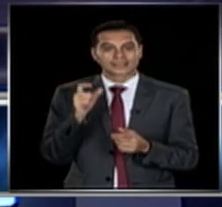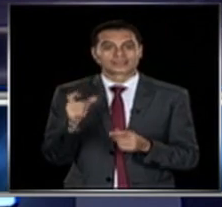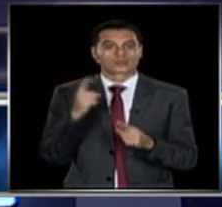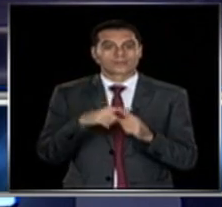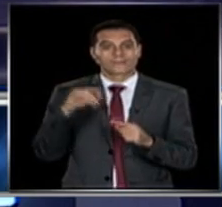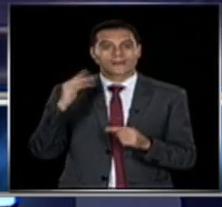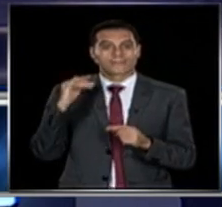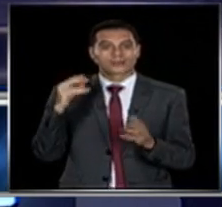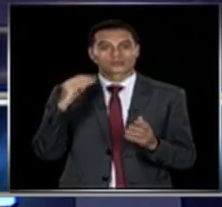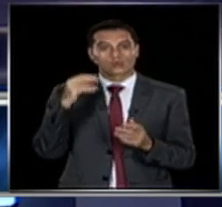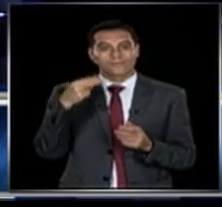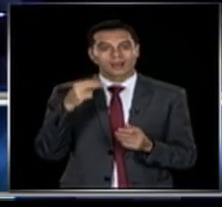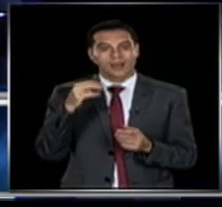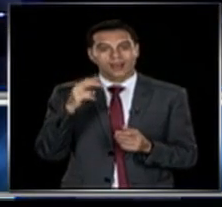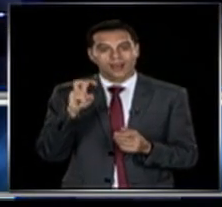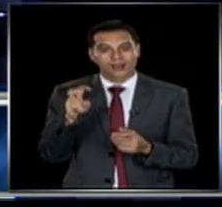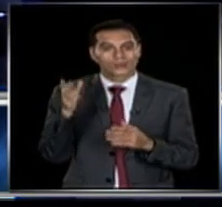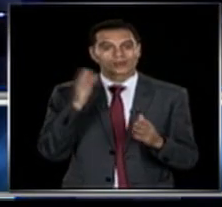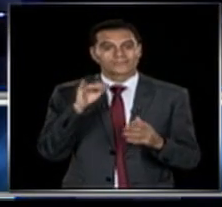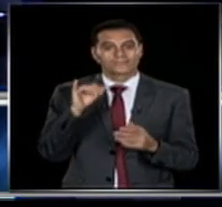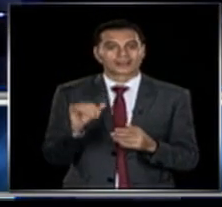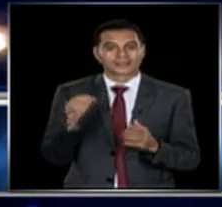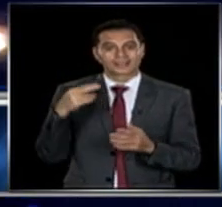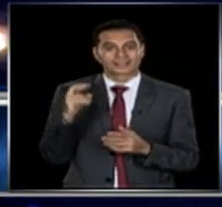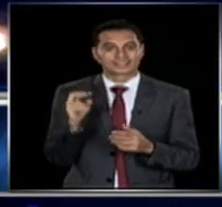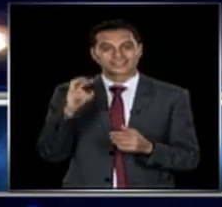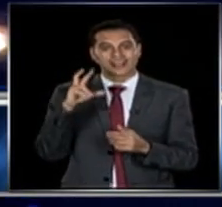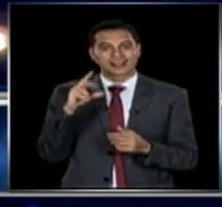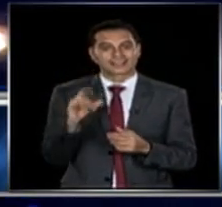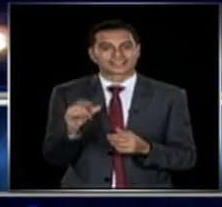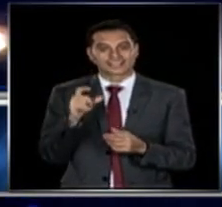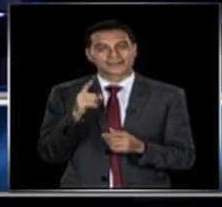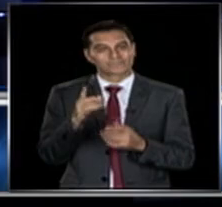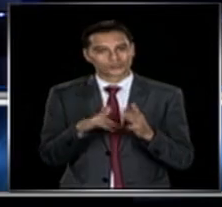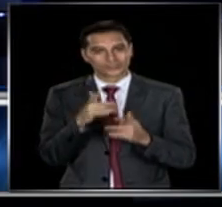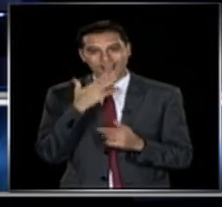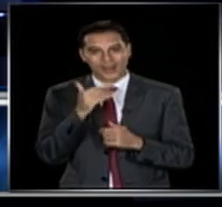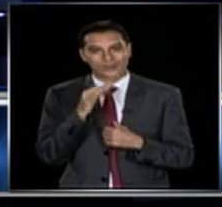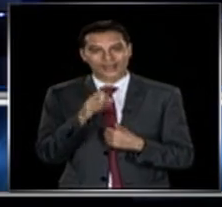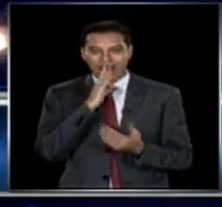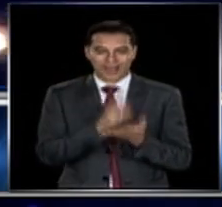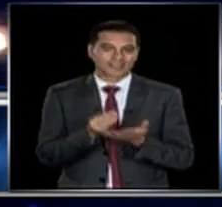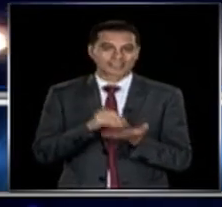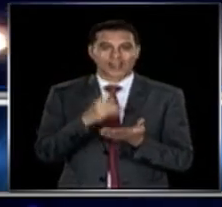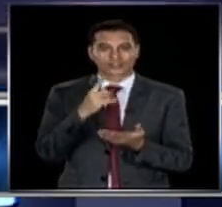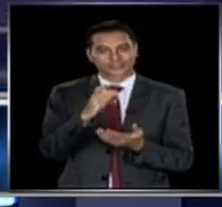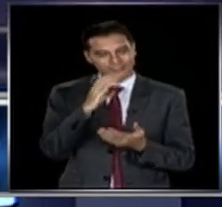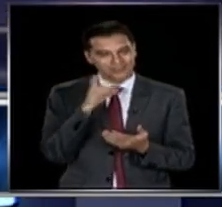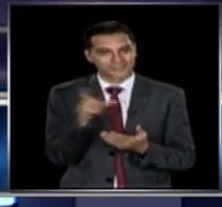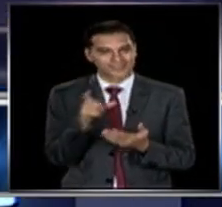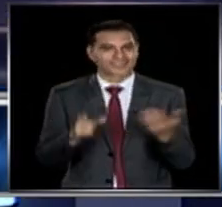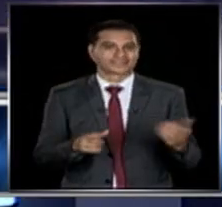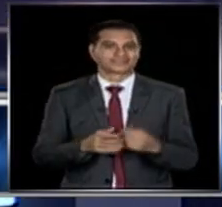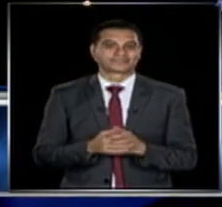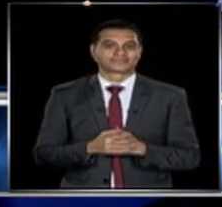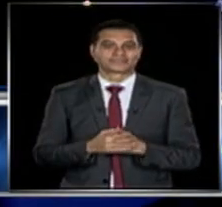جمعة ومي عز الدين. كفاية أيمن شو ما حسيت شخصي. كان مسلسل حلو حقيقة. جدا جدا. استحقت تاخد العشر نقط. إجابة صحيحة.